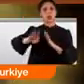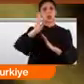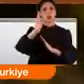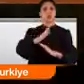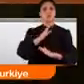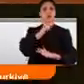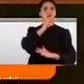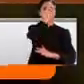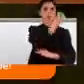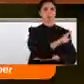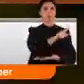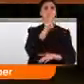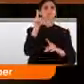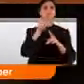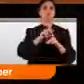etti.